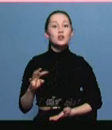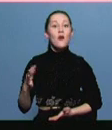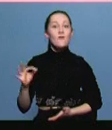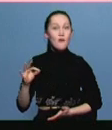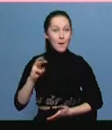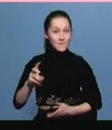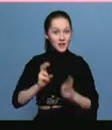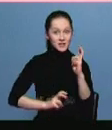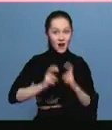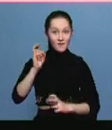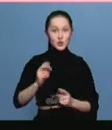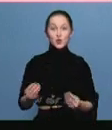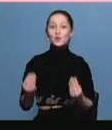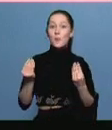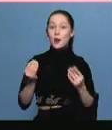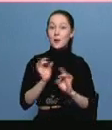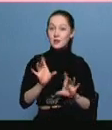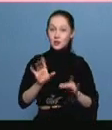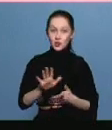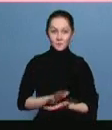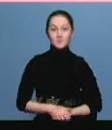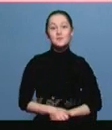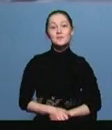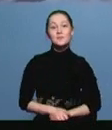с юбилеем. Обо всем по порядку. Роман Вагинов.